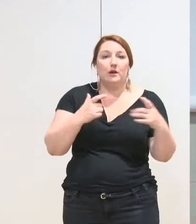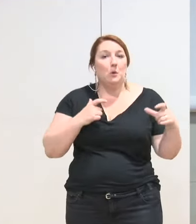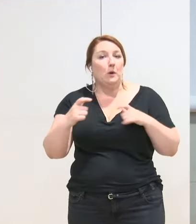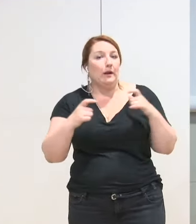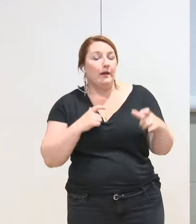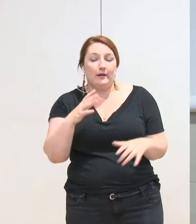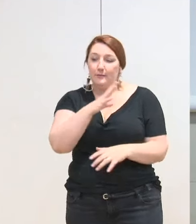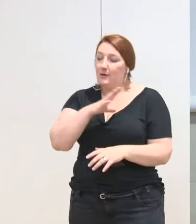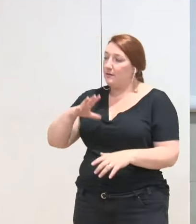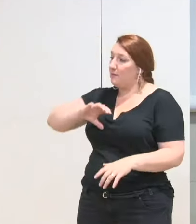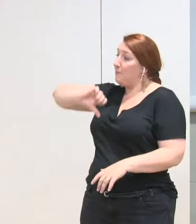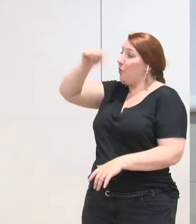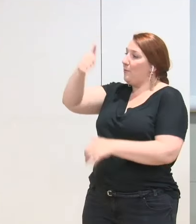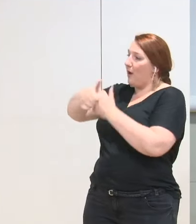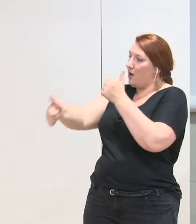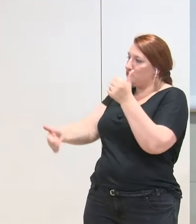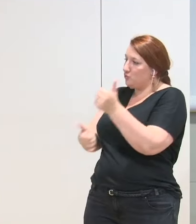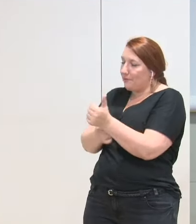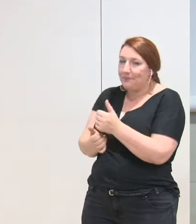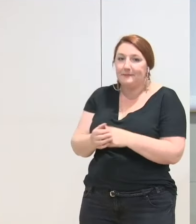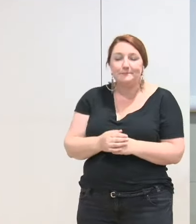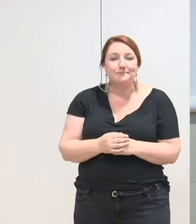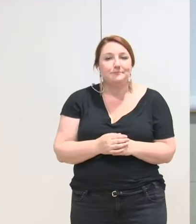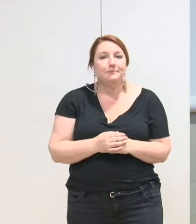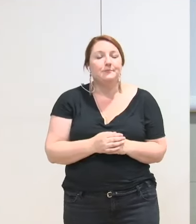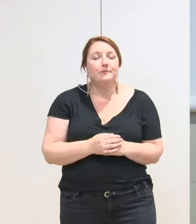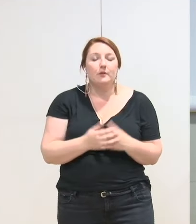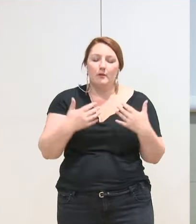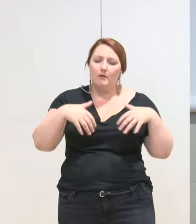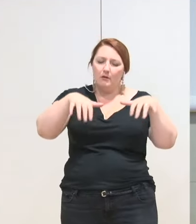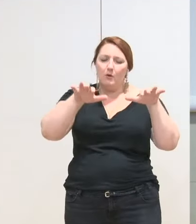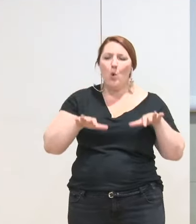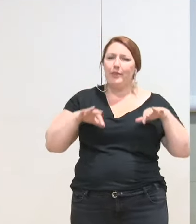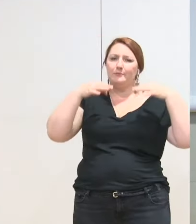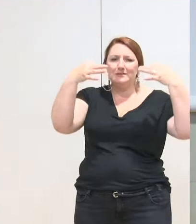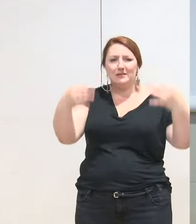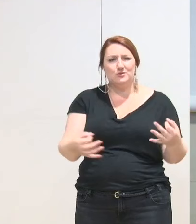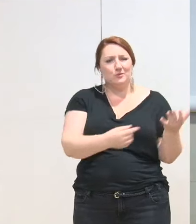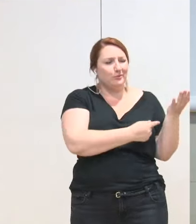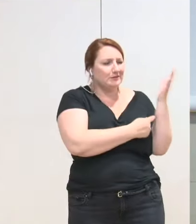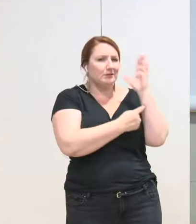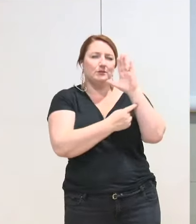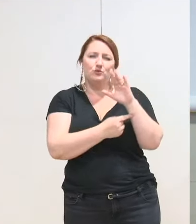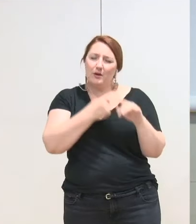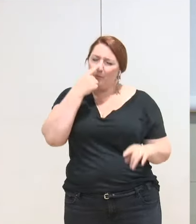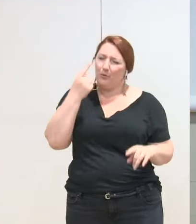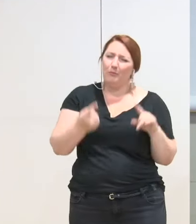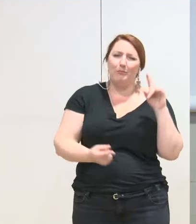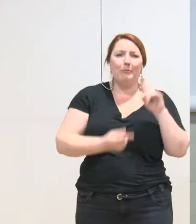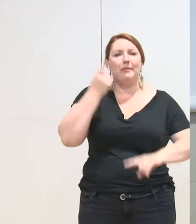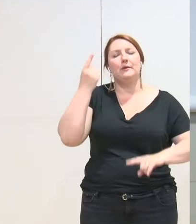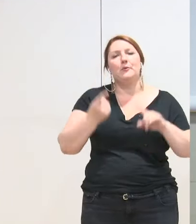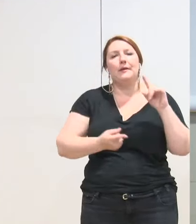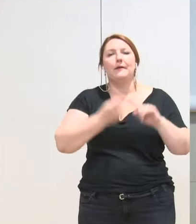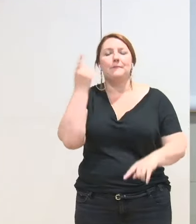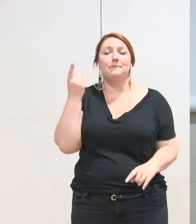la première adjointe la présentation de ce compte administratif est est un peu particulière en effet elle